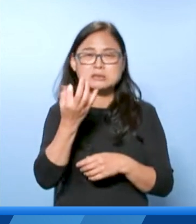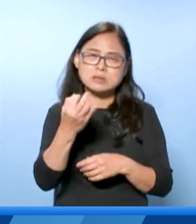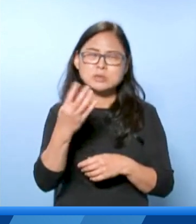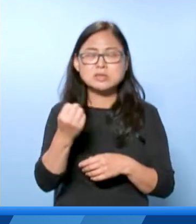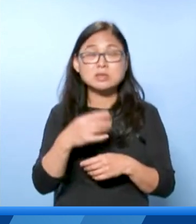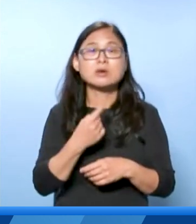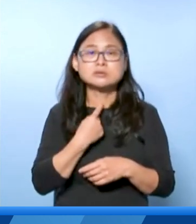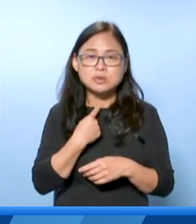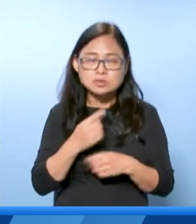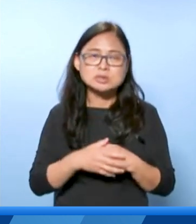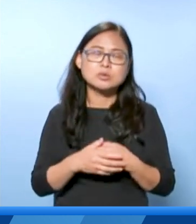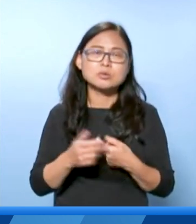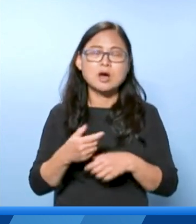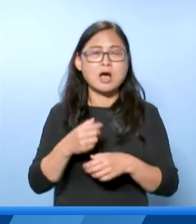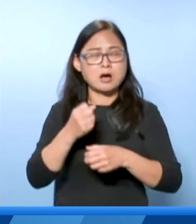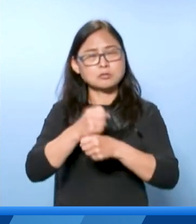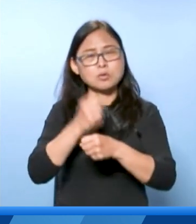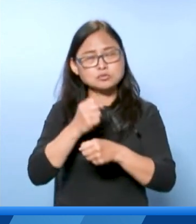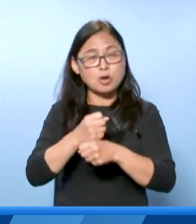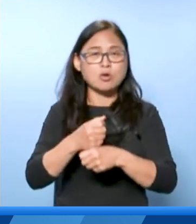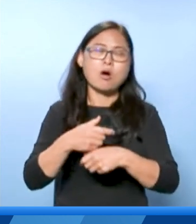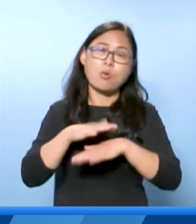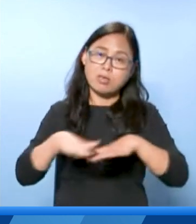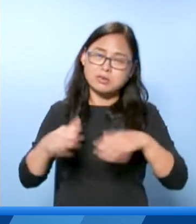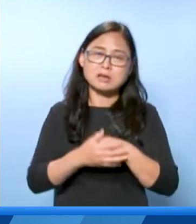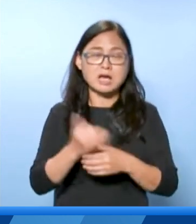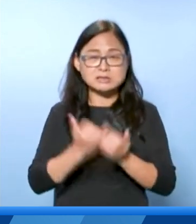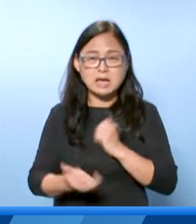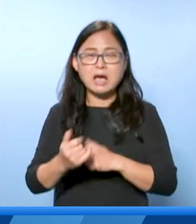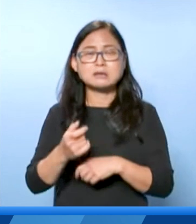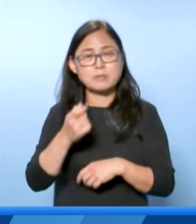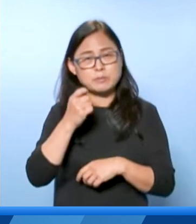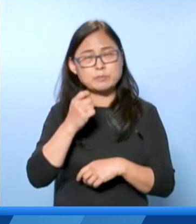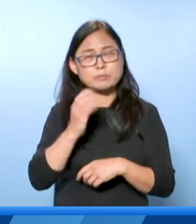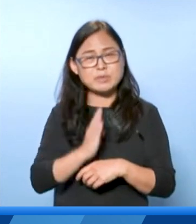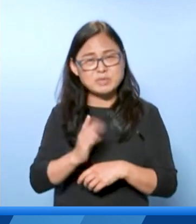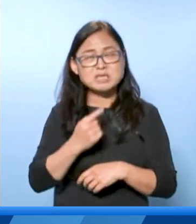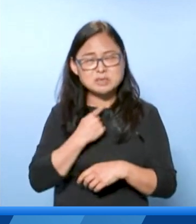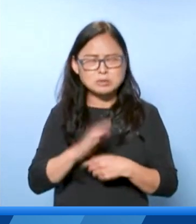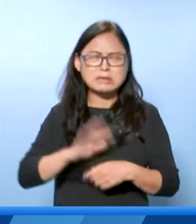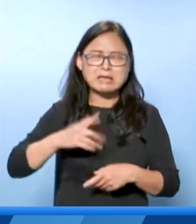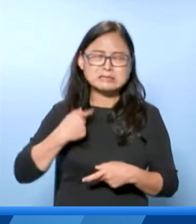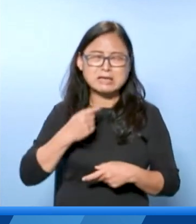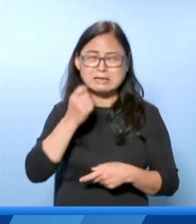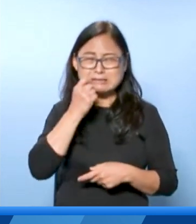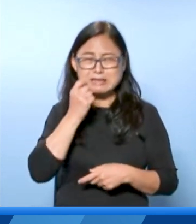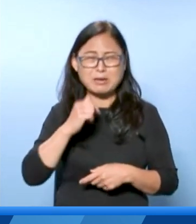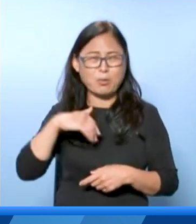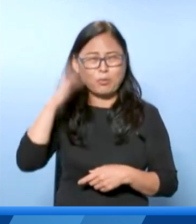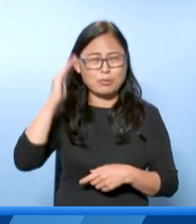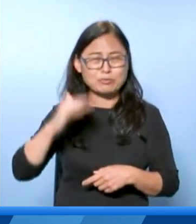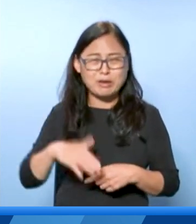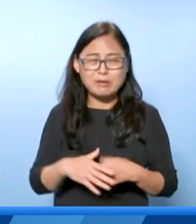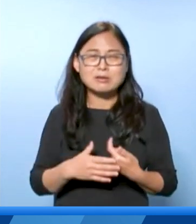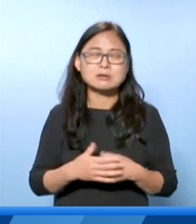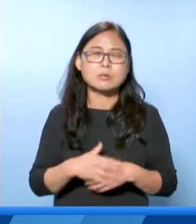好需要事業穩定啦，好需要生 BB 嘅時候咧，就發覺咧自己已經係高齡產婦。咁所以咧，我哋民建聯咧係